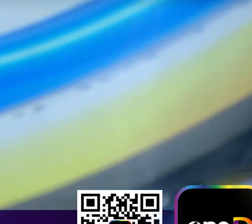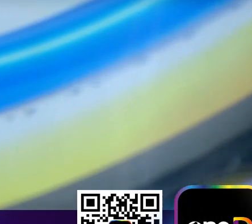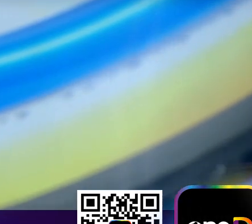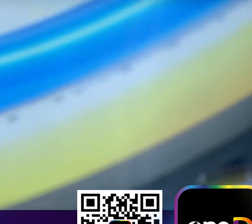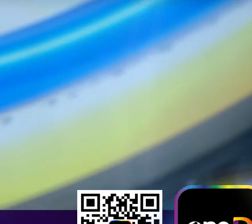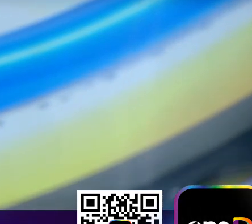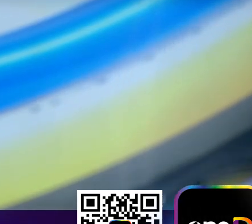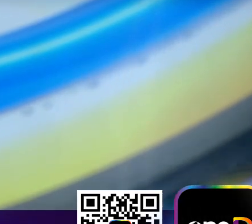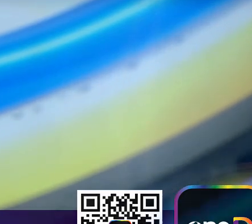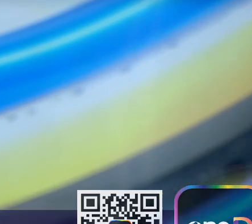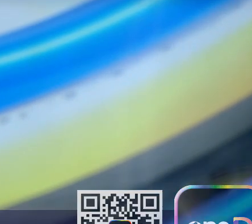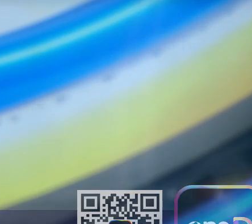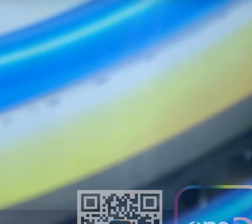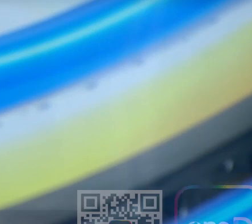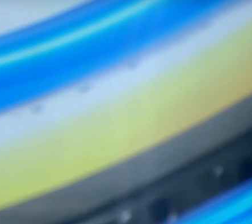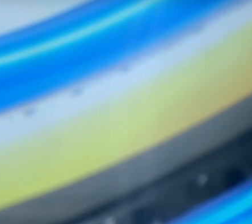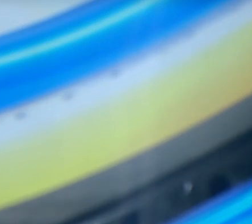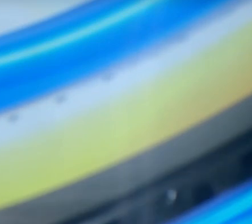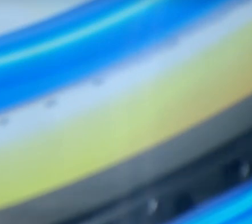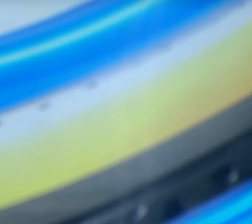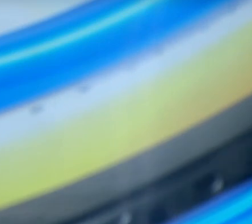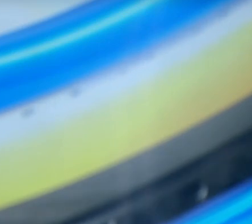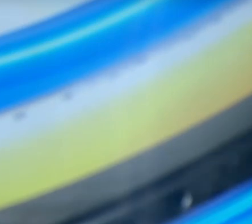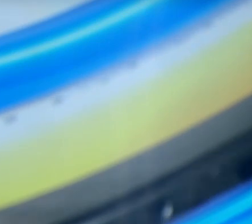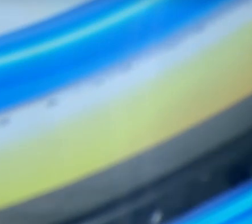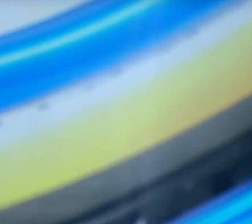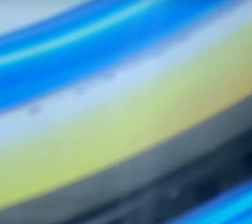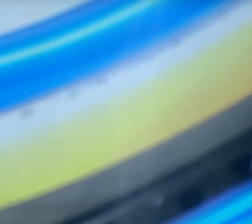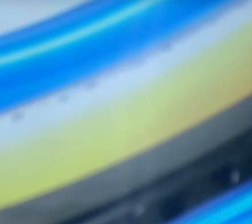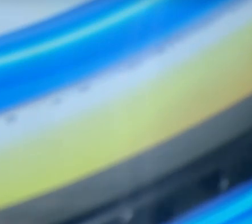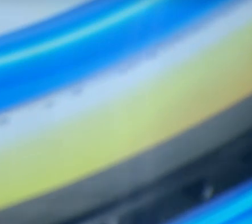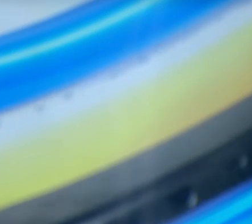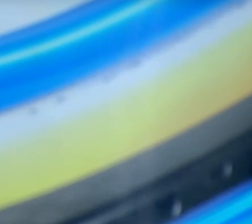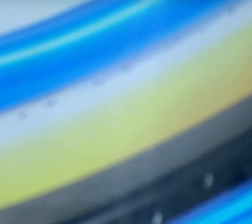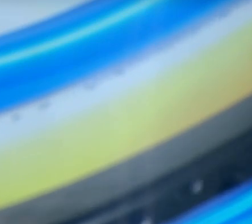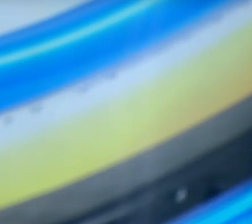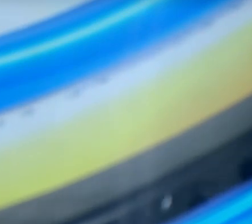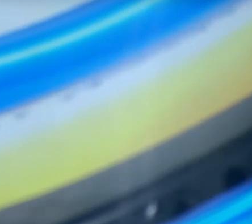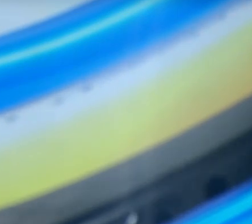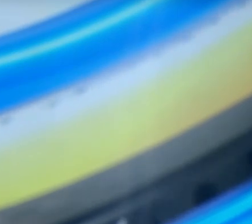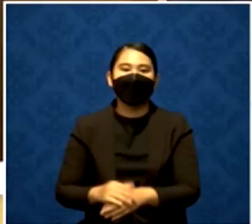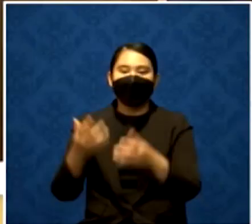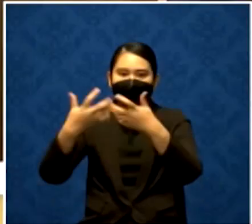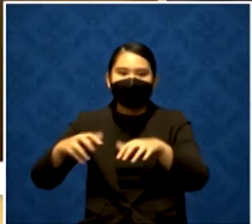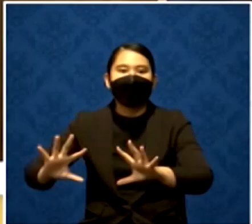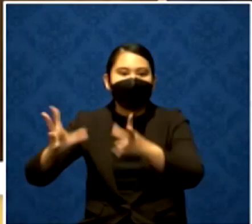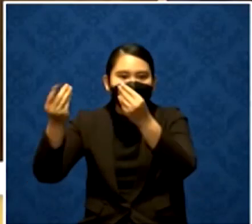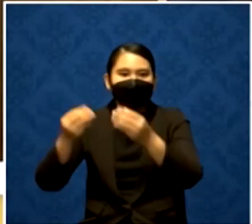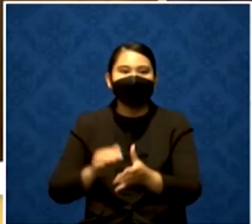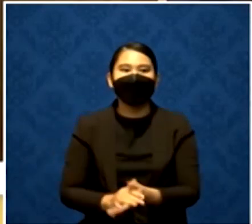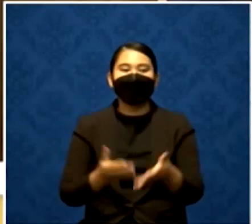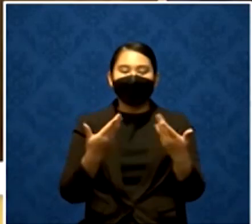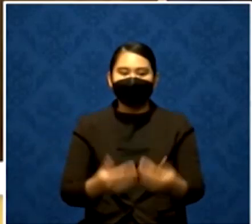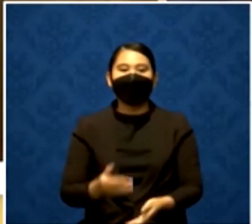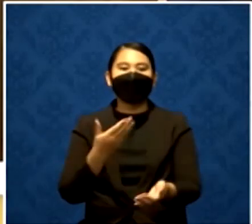ซื้อเก้าอี้ในสำนักงานตำรวจแห่งชาติรวมไปถึงค่าโง่การจัดซื้อเรือดำน้ำครับวันนี้บรรยากาศเข้ม